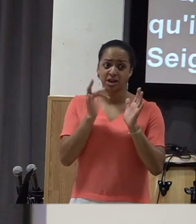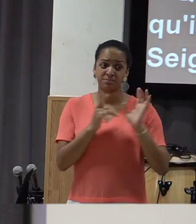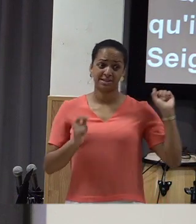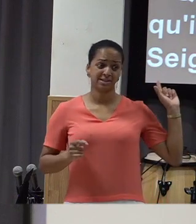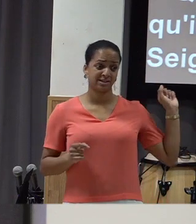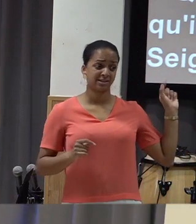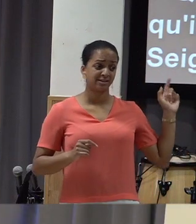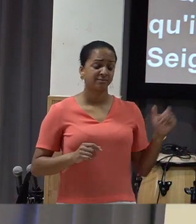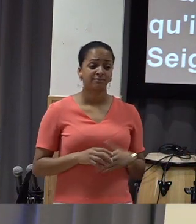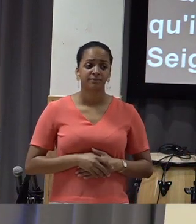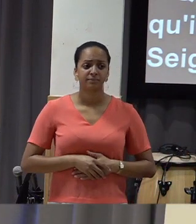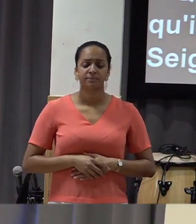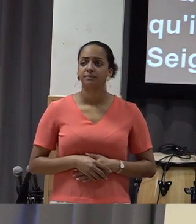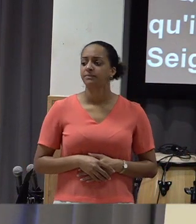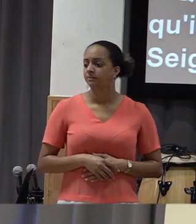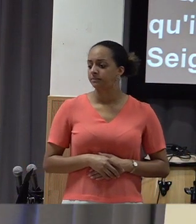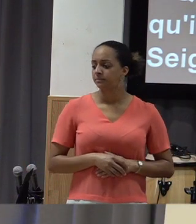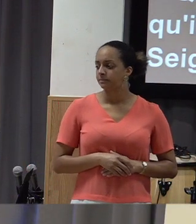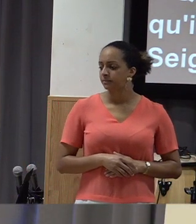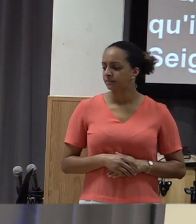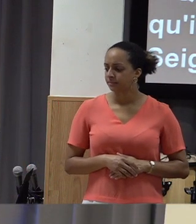6 à 8.